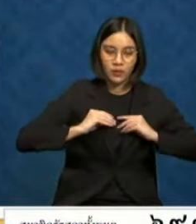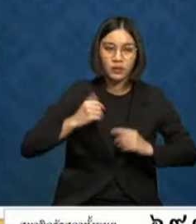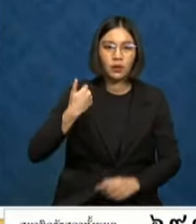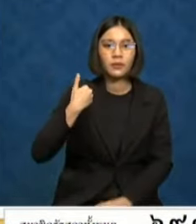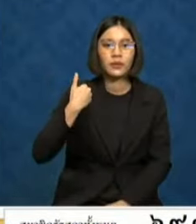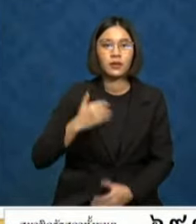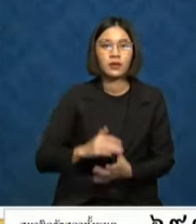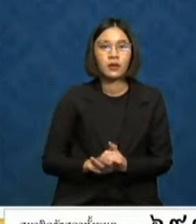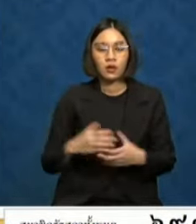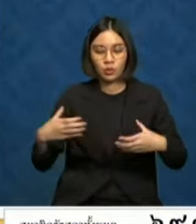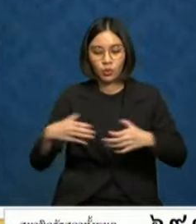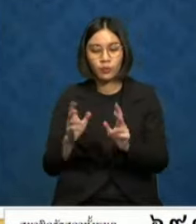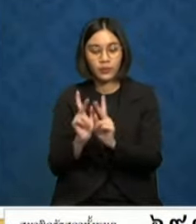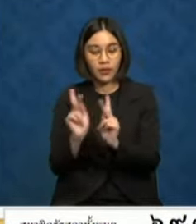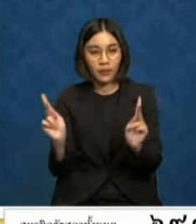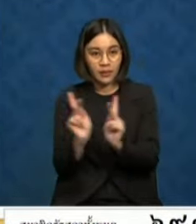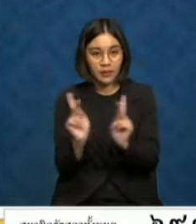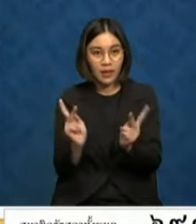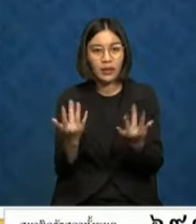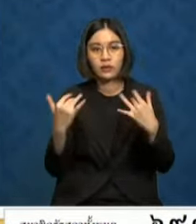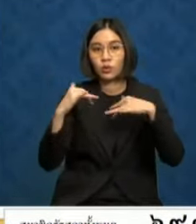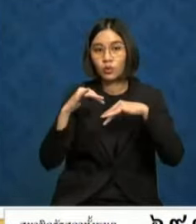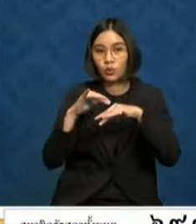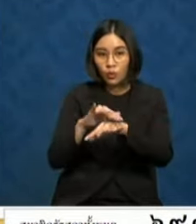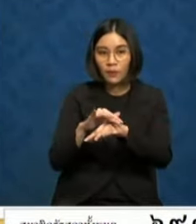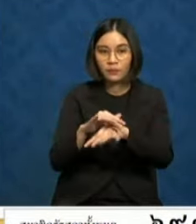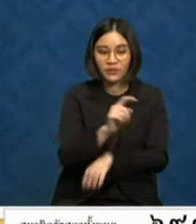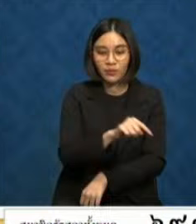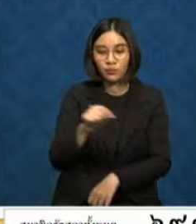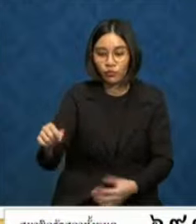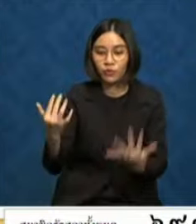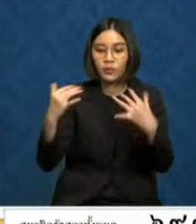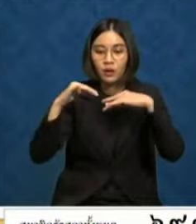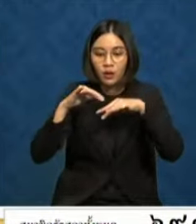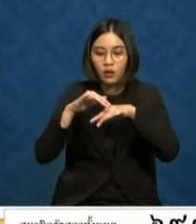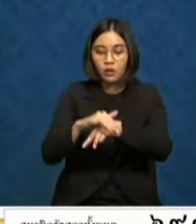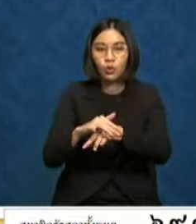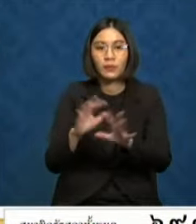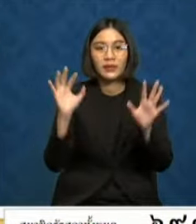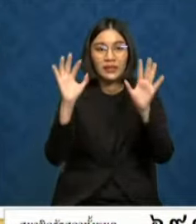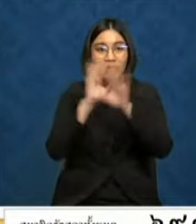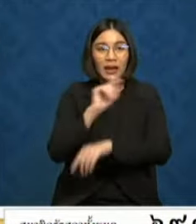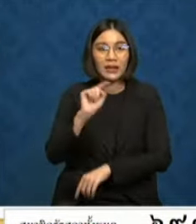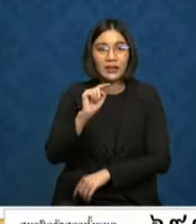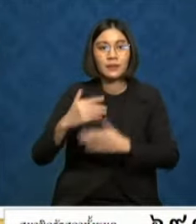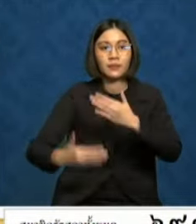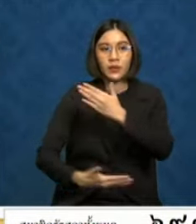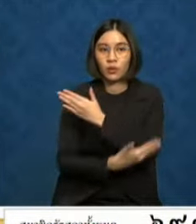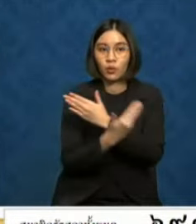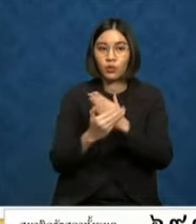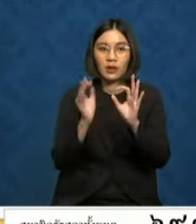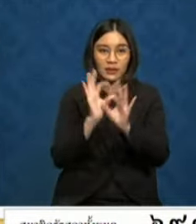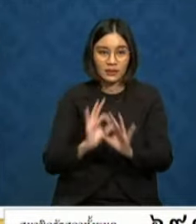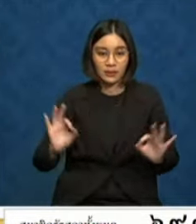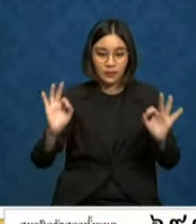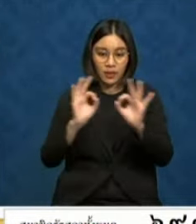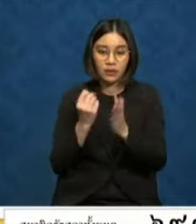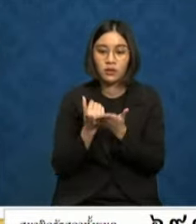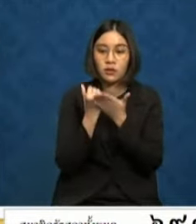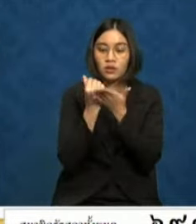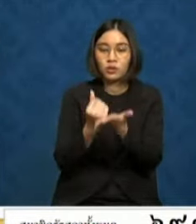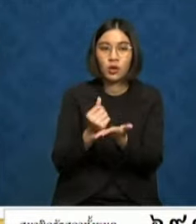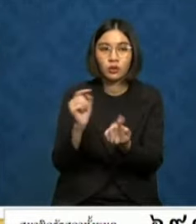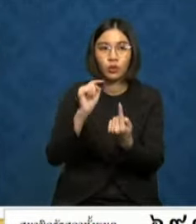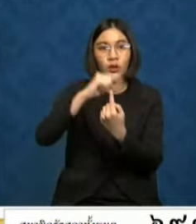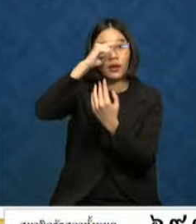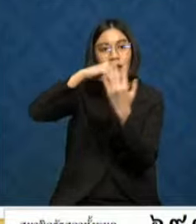าคณะกรรมการร่วมหรือ Joint Committee จะเป็นโอกาสที่สำคัญที่จะทำ